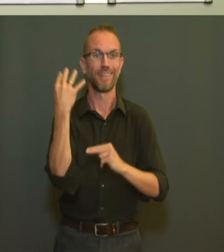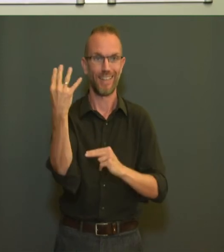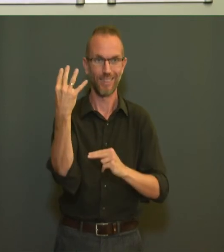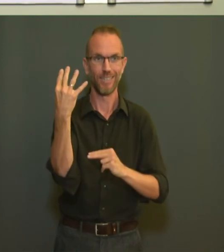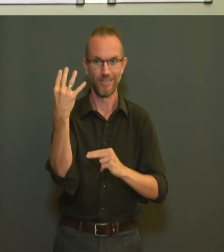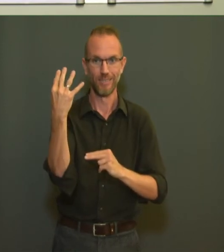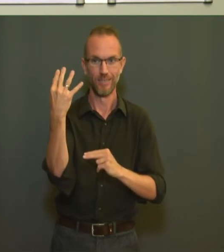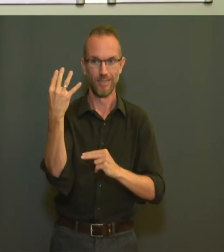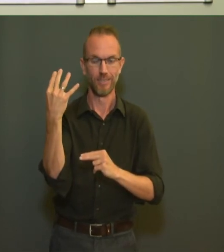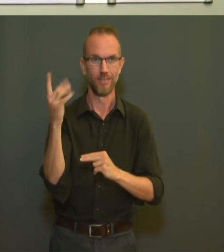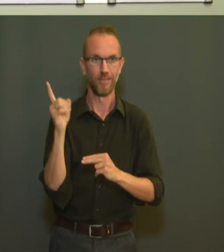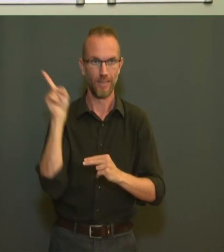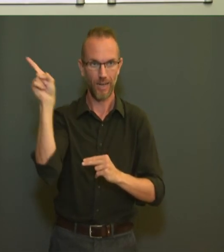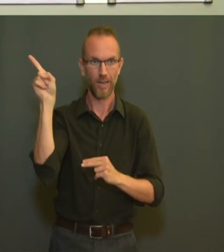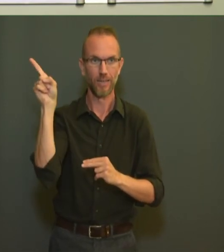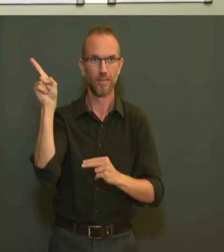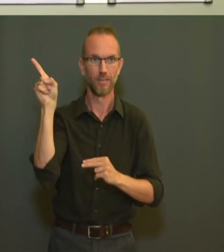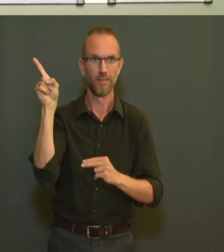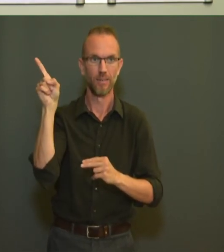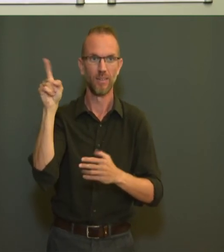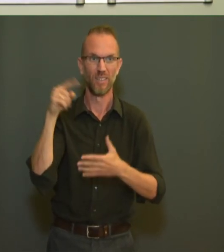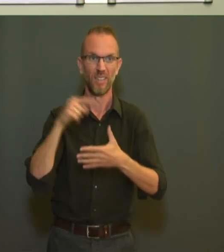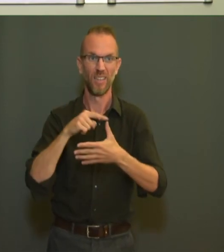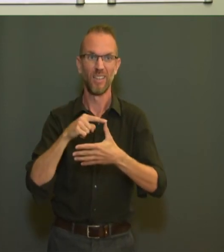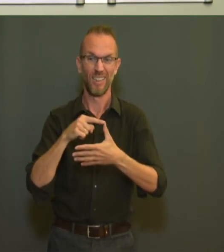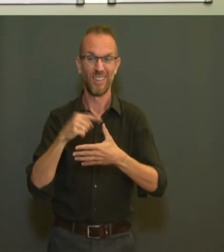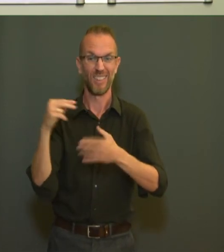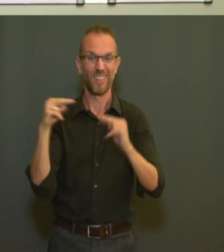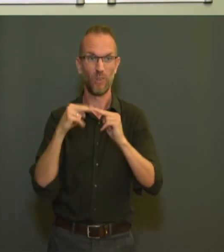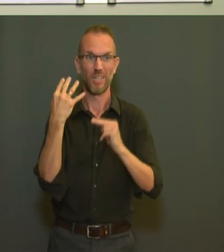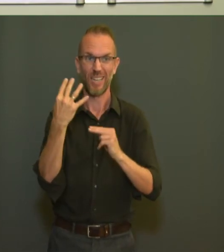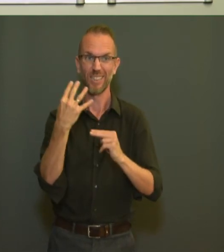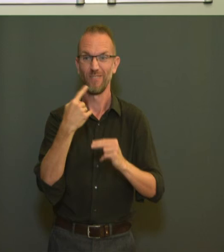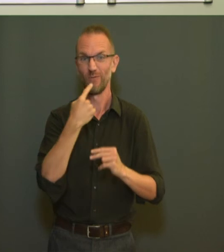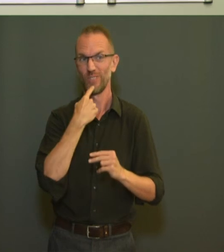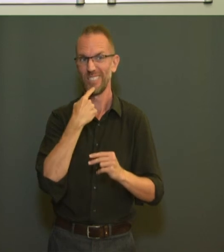qui atteignent, pour l'alarme de niveau 4, plus de